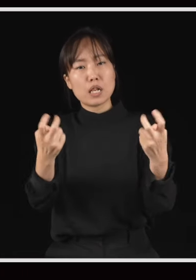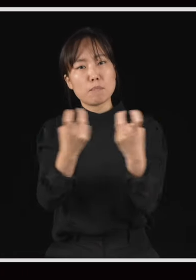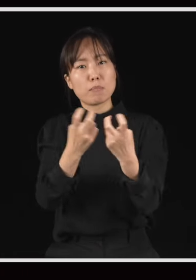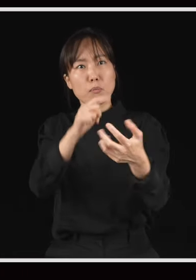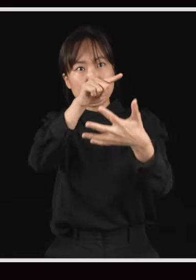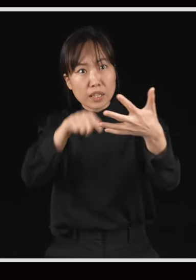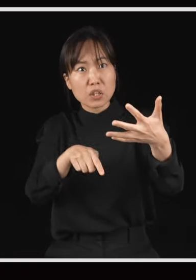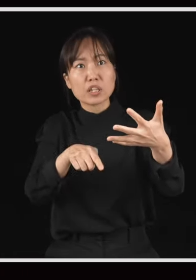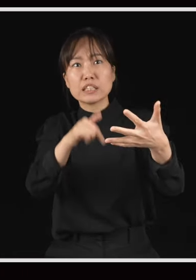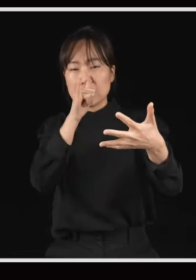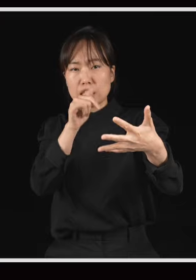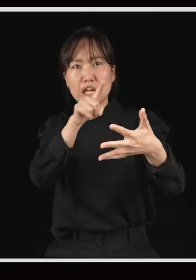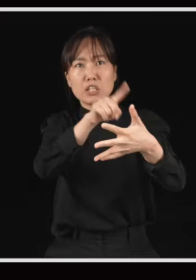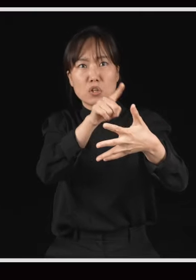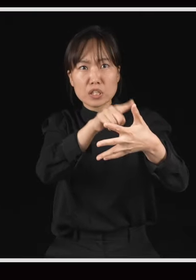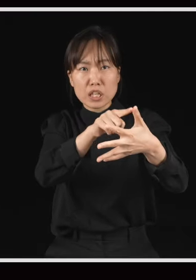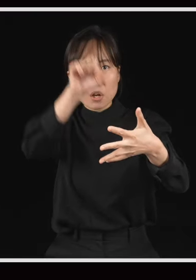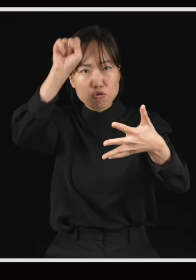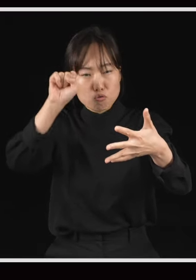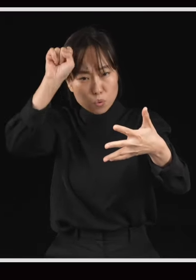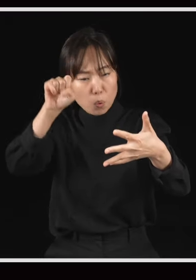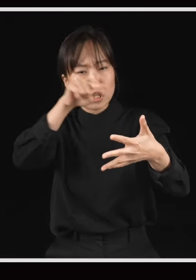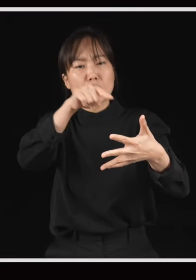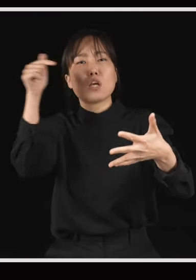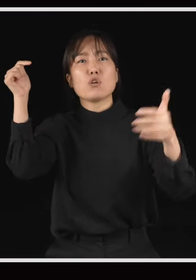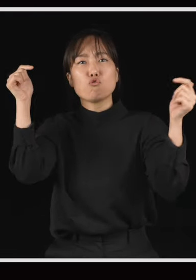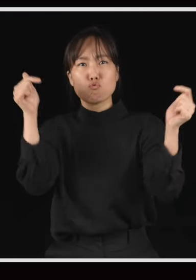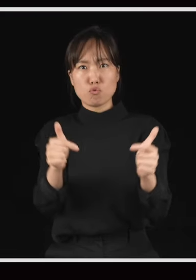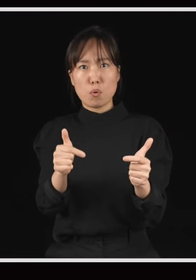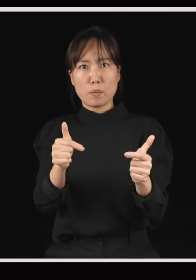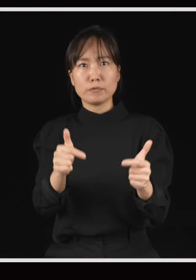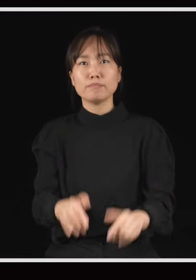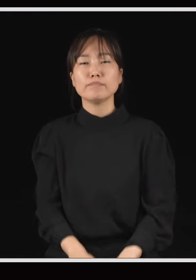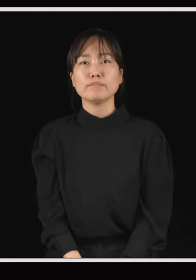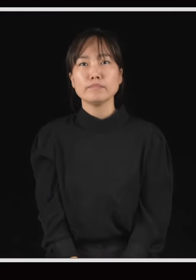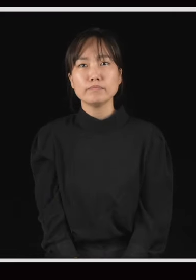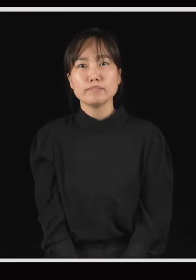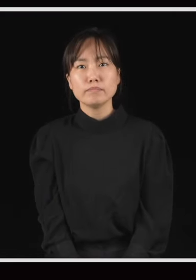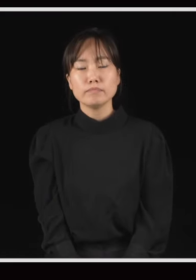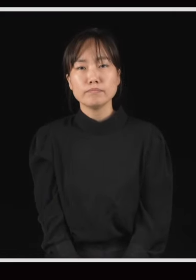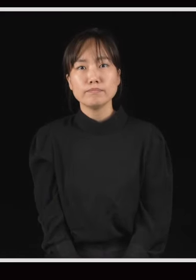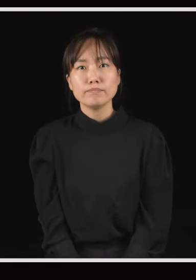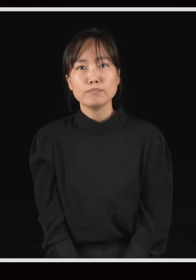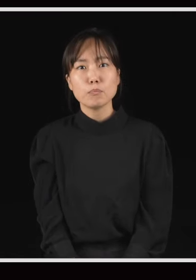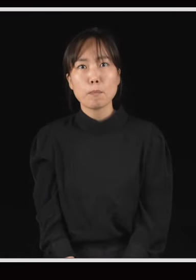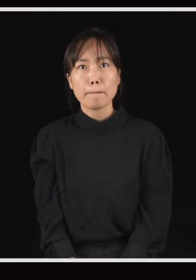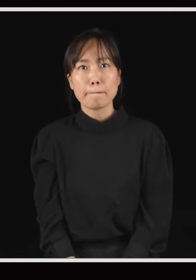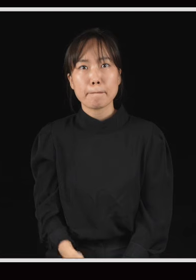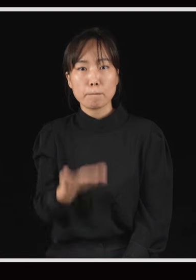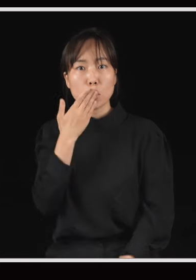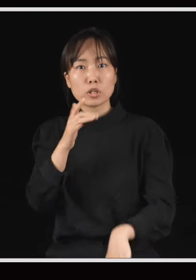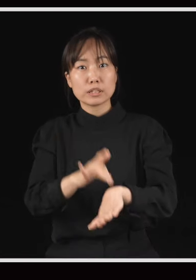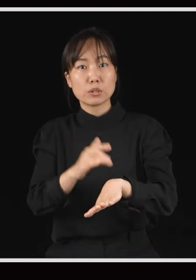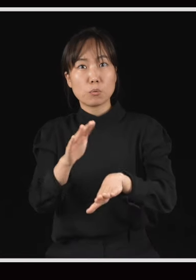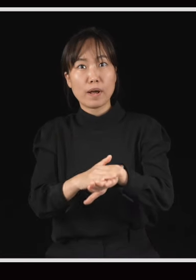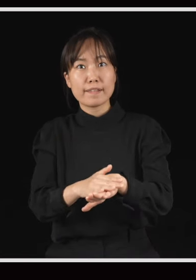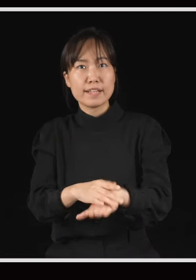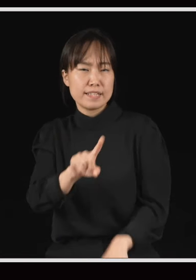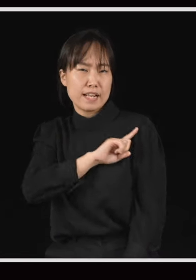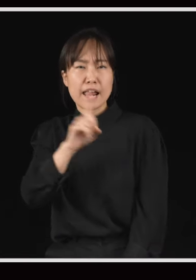있었잖아요. 기대 수명의 결정 요인 5가지 중에 있는 그 중에서 첫 번째인 운동을 점점 안 합니다. 자, 연령별